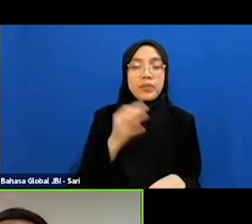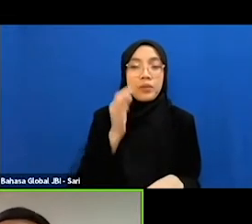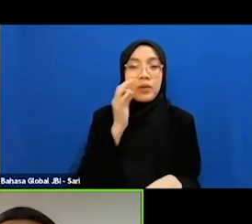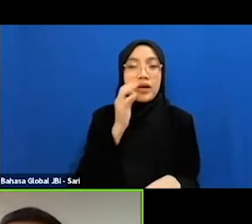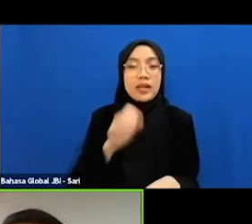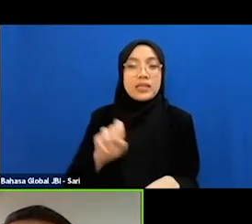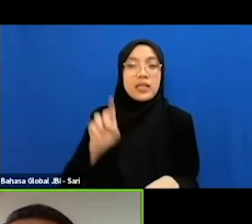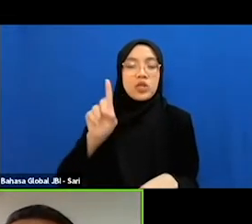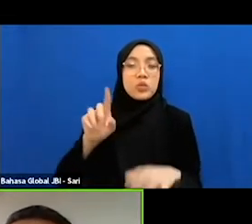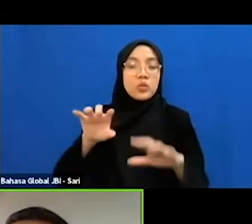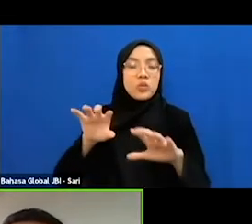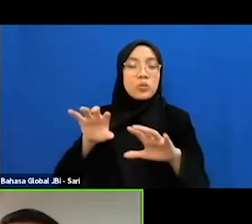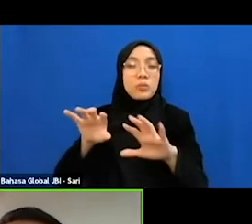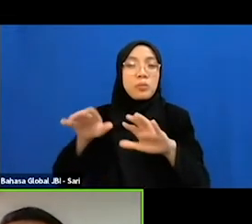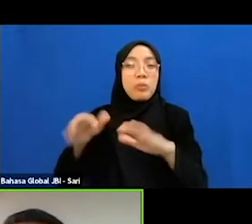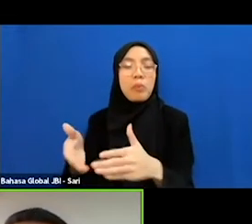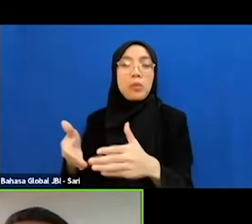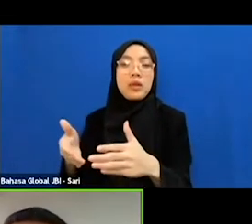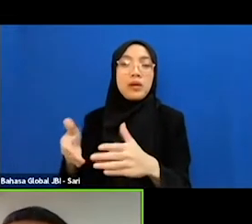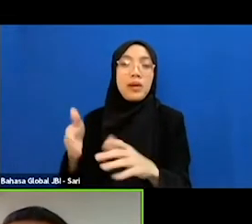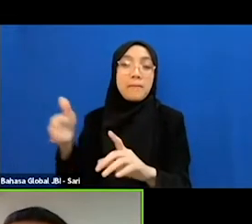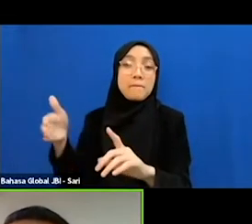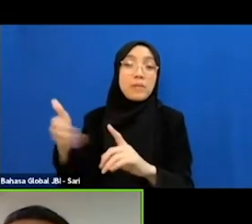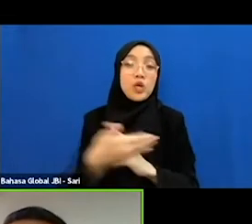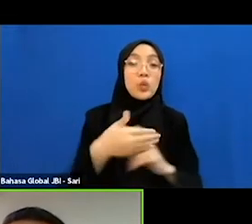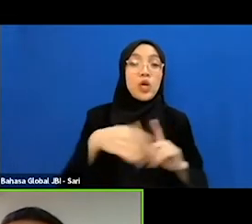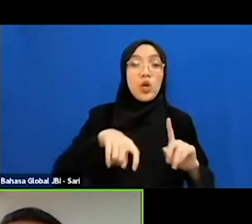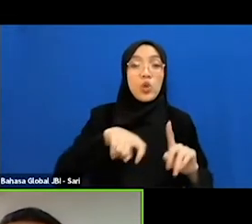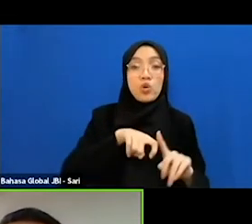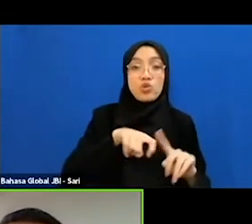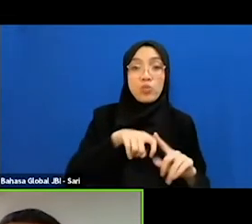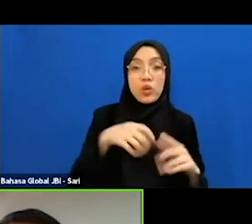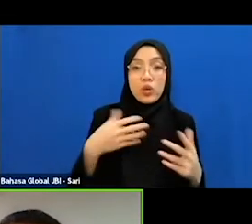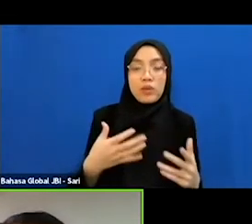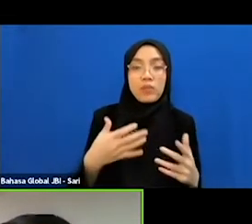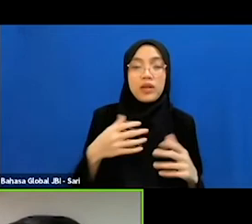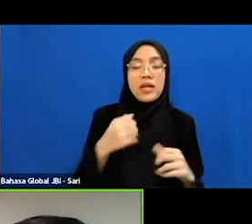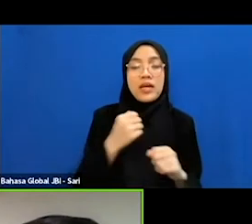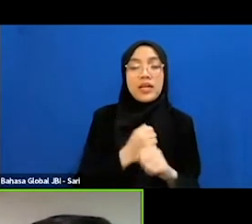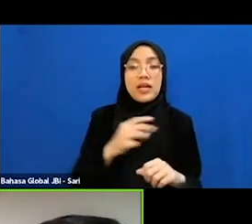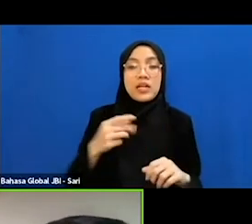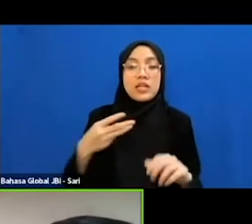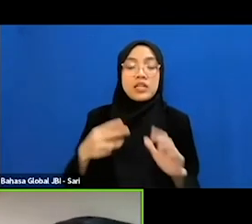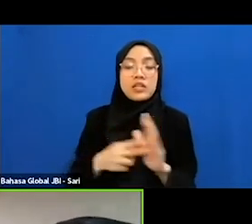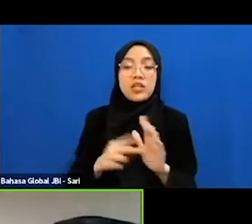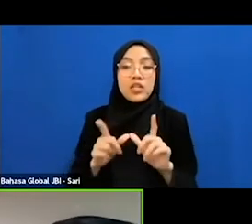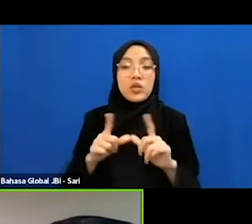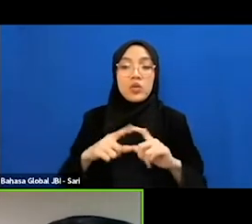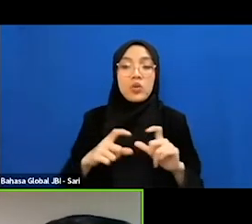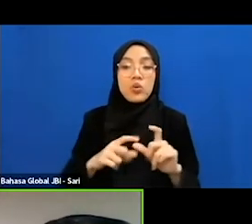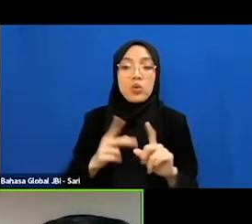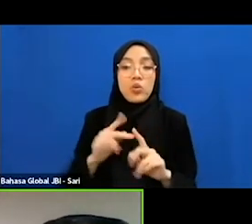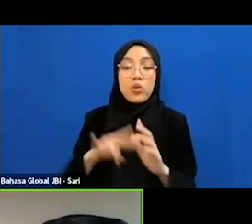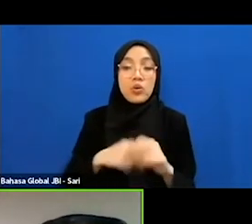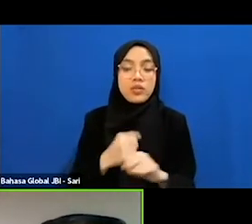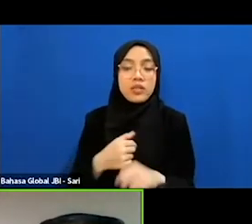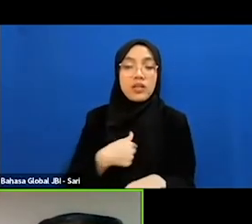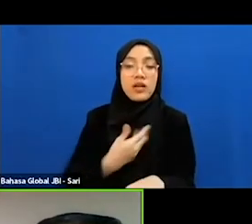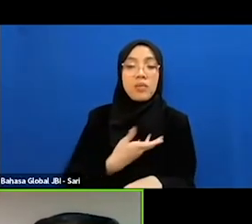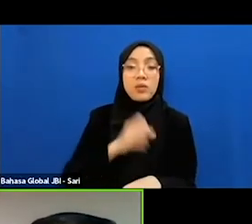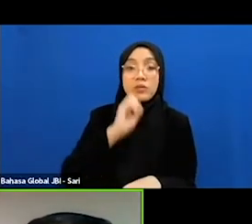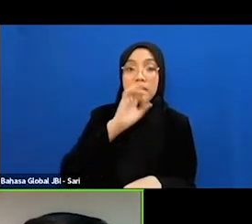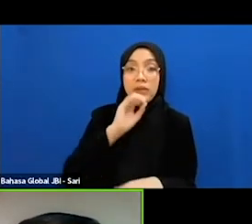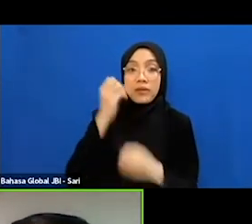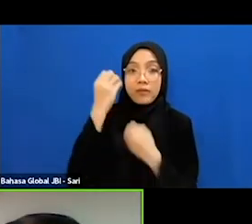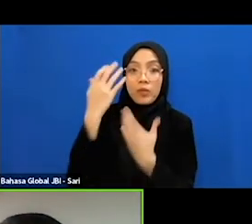salah satu bagian dari Perlindungan Konsumen yaitu greenwashing yang ingin saya sampaikan juga